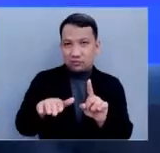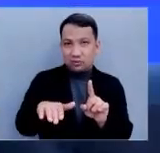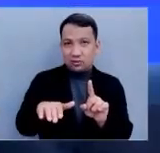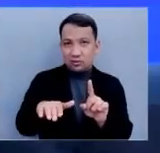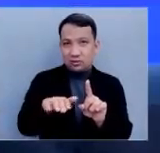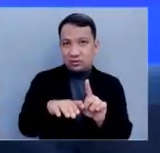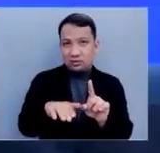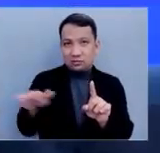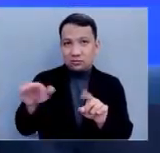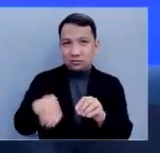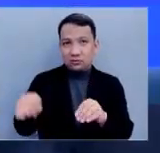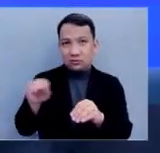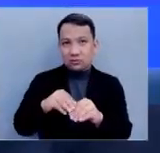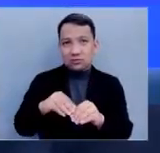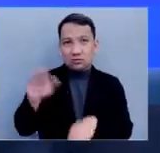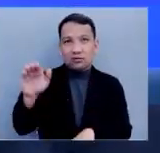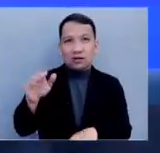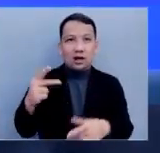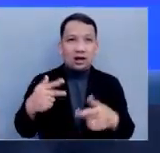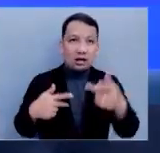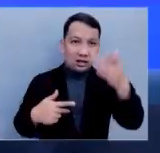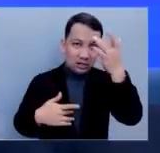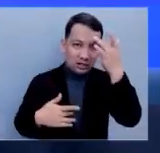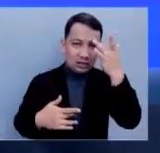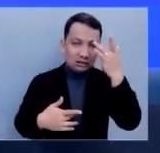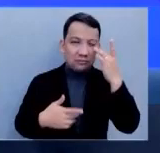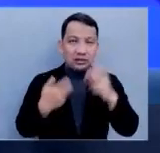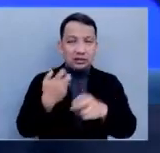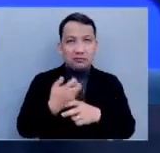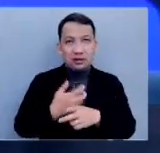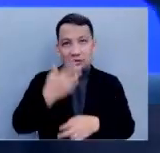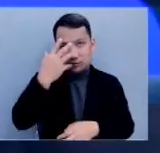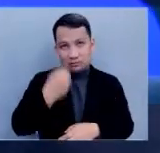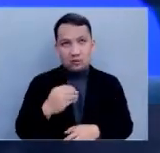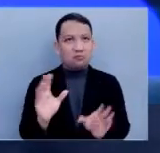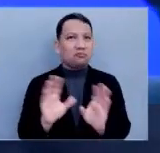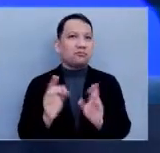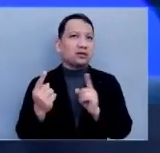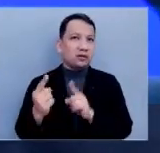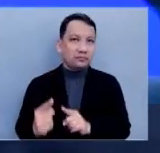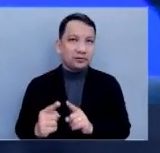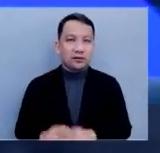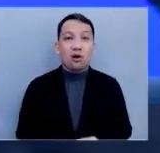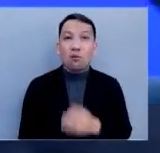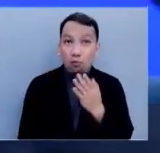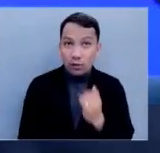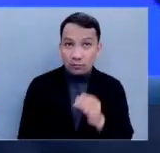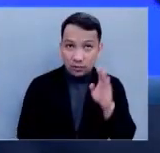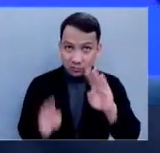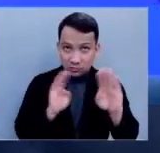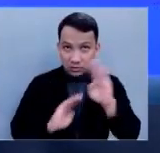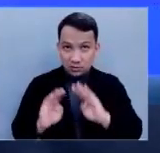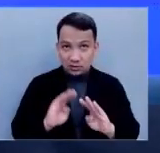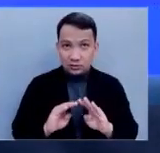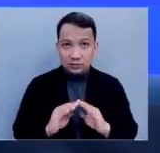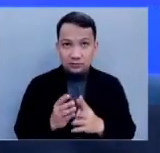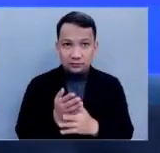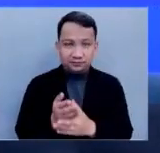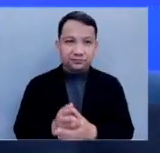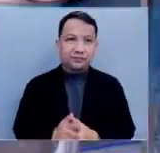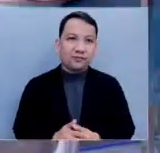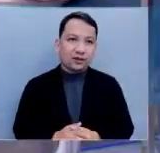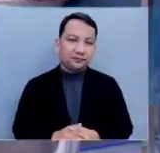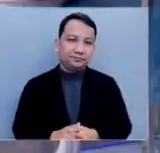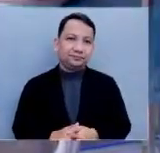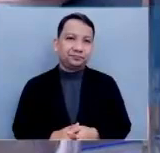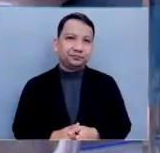p.m. and onwards, pa pwede ka magkaroon ng hirap ng pagtulog, which we don't want. No? Kasi yun yung problema natin. It interacts with the melatonin. Tama rin sinabi